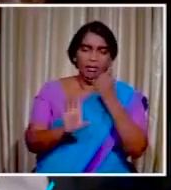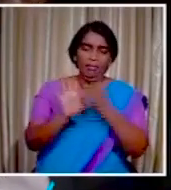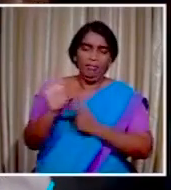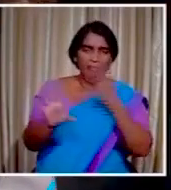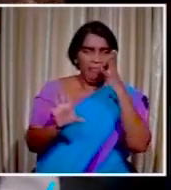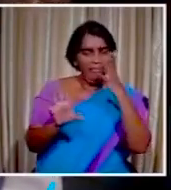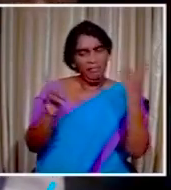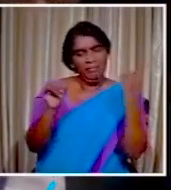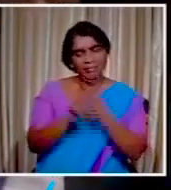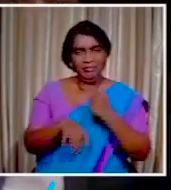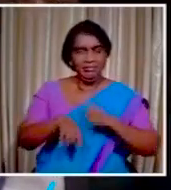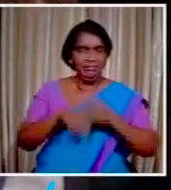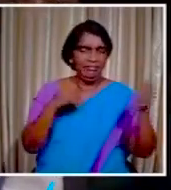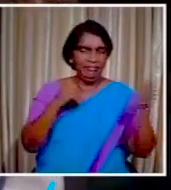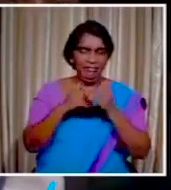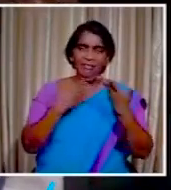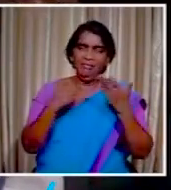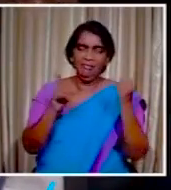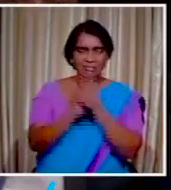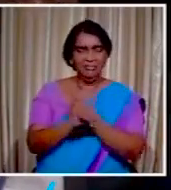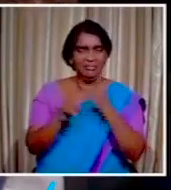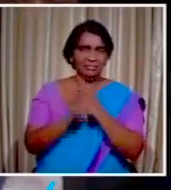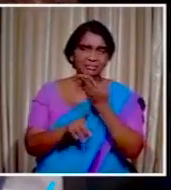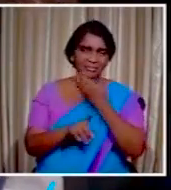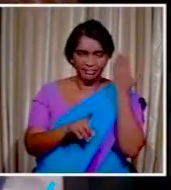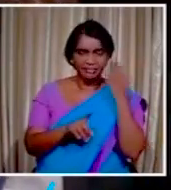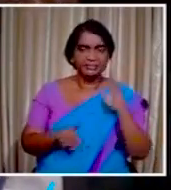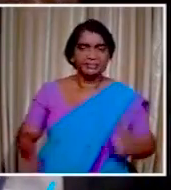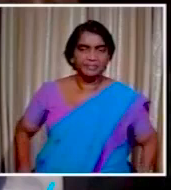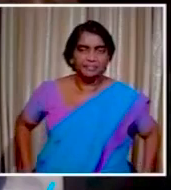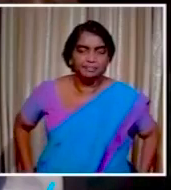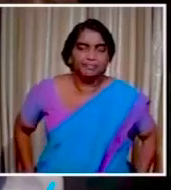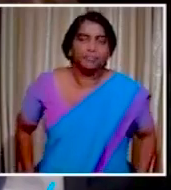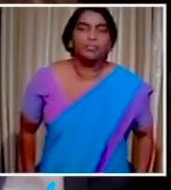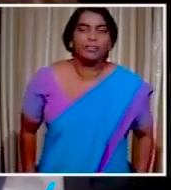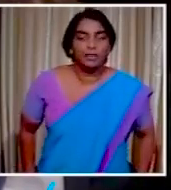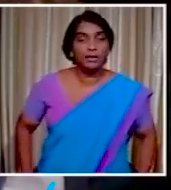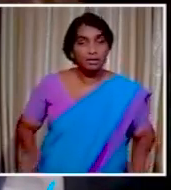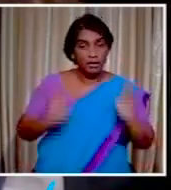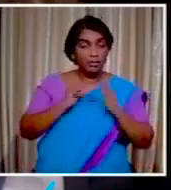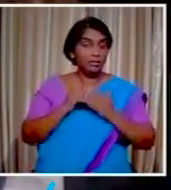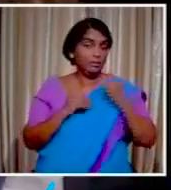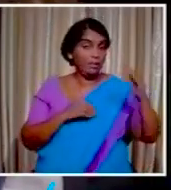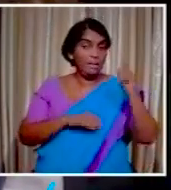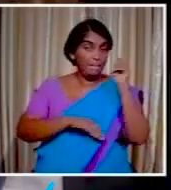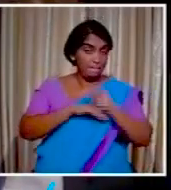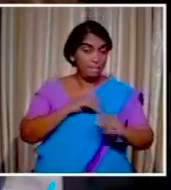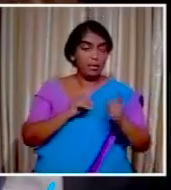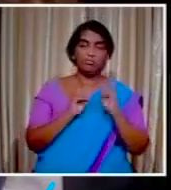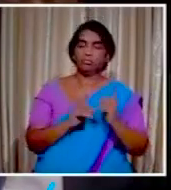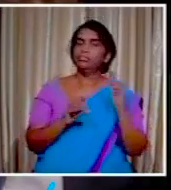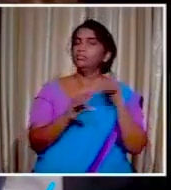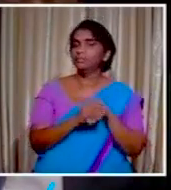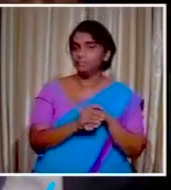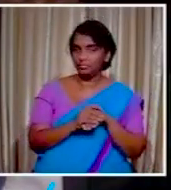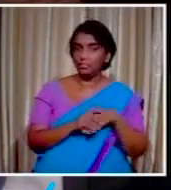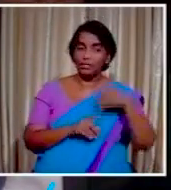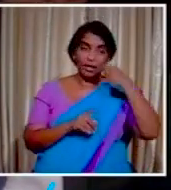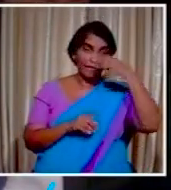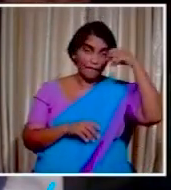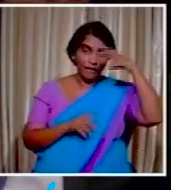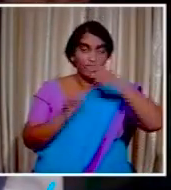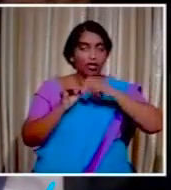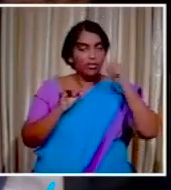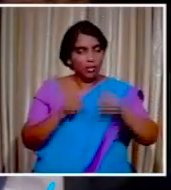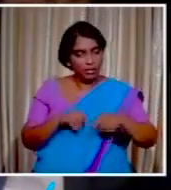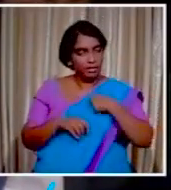5කට ඉන්න පුළුවන් කෙටි කාලයකට ඉන්න පුළුවන් වෙනස් වෙන්න පුළුවන් හැබැයි මේ දීර්ඝ කාලින සැලසුම මේ ආයතනය ඇතුළේ යන්න ඕන මම විදුලි බල මණ්ඩලයටත් කිව්වේ